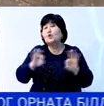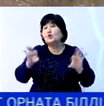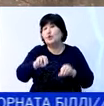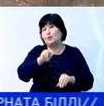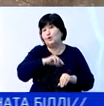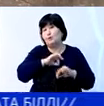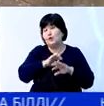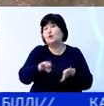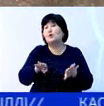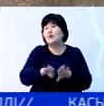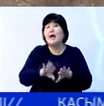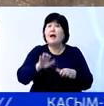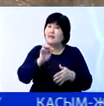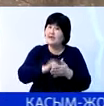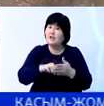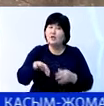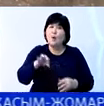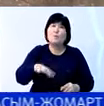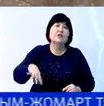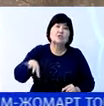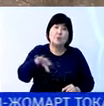жұмыстарын жүргізіп сөйттік. Енді негізі облыс бойынша